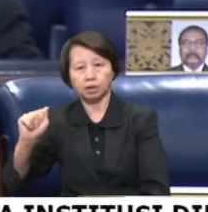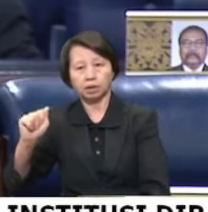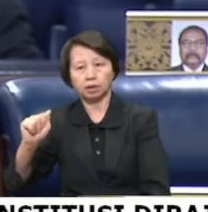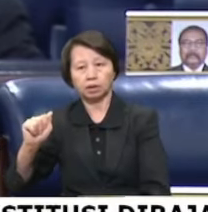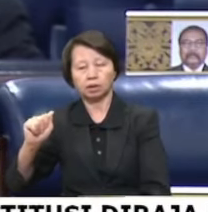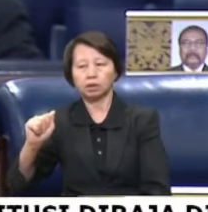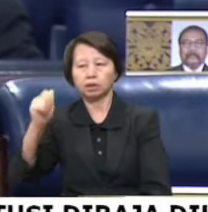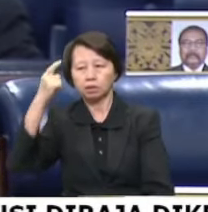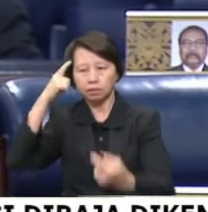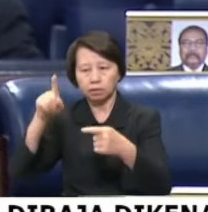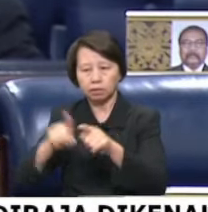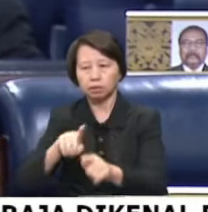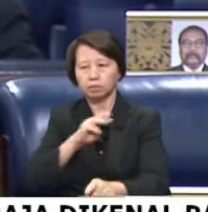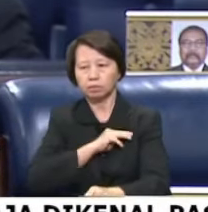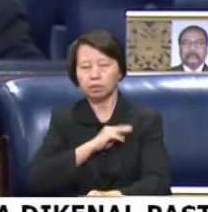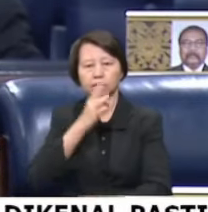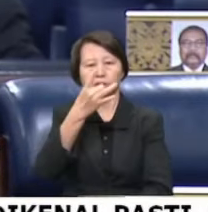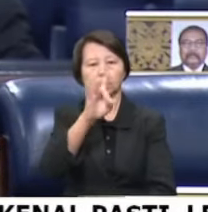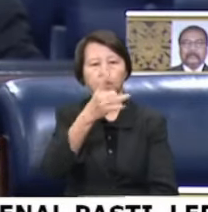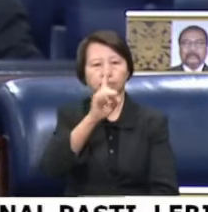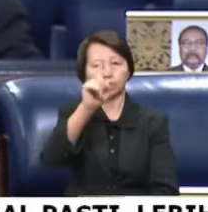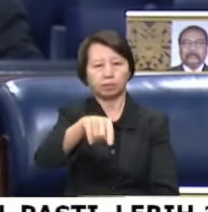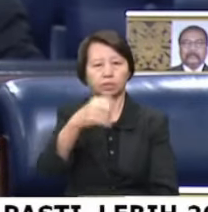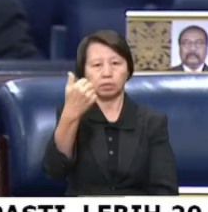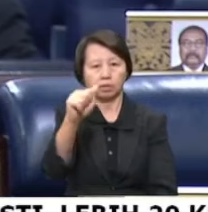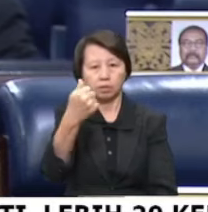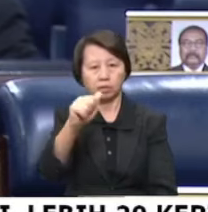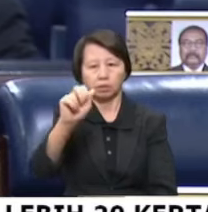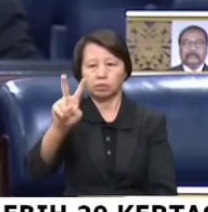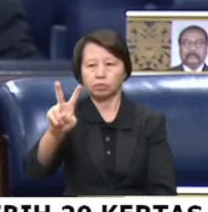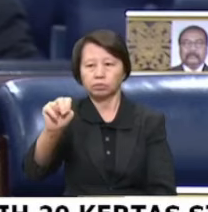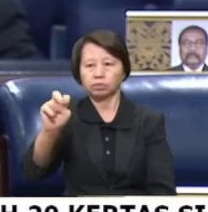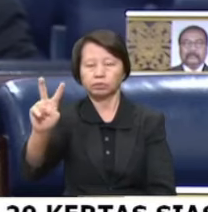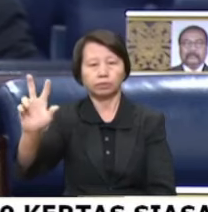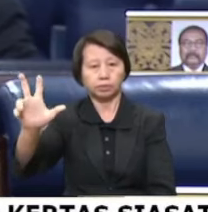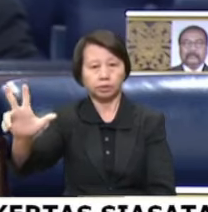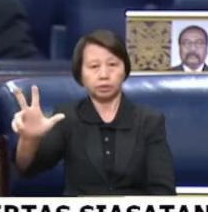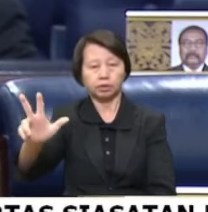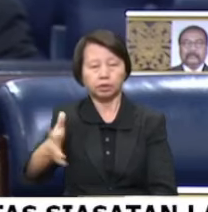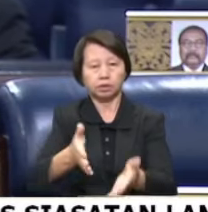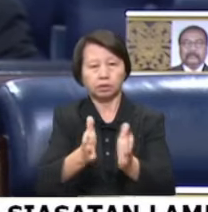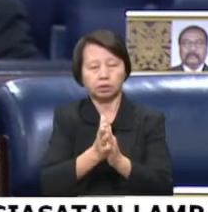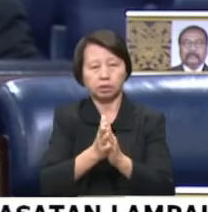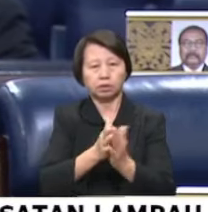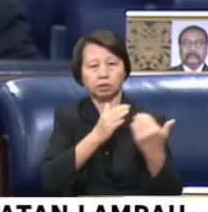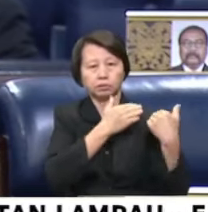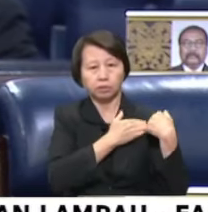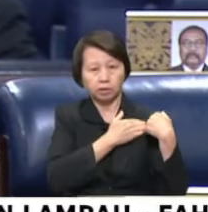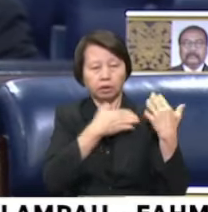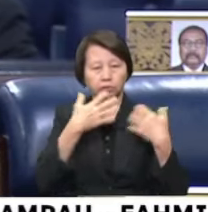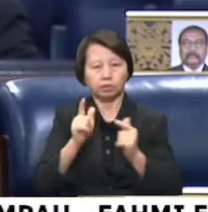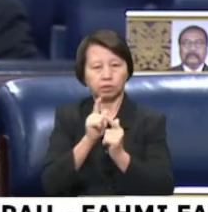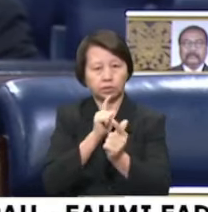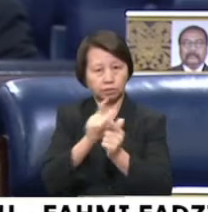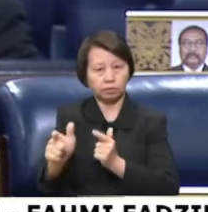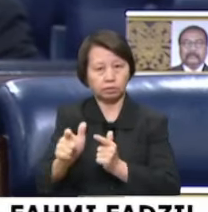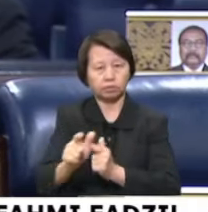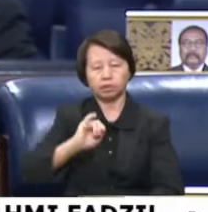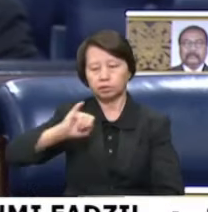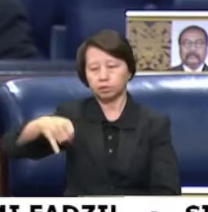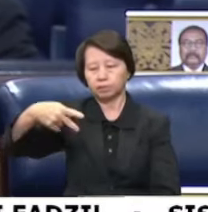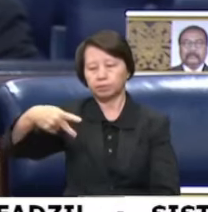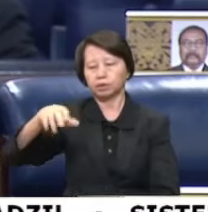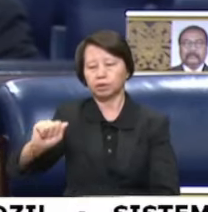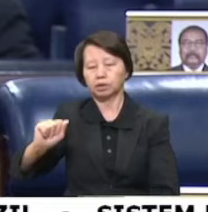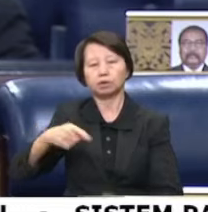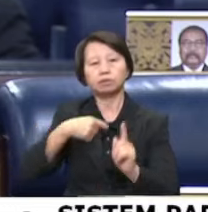pada 18 Oktober 2023. Permohonan penjawatan MCBA telah diluluskan oleh JPA